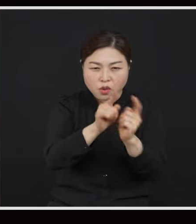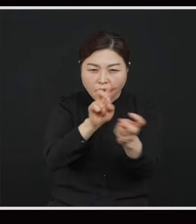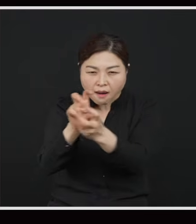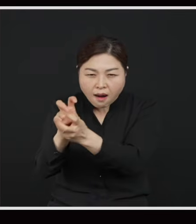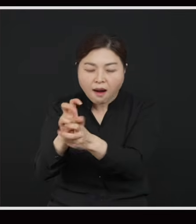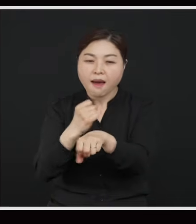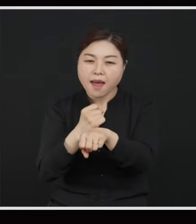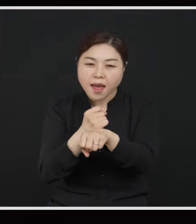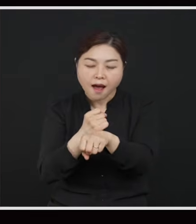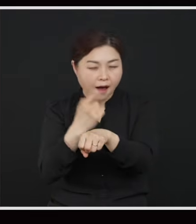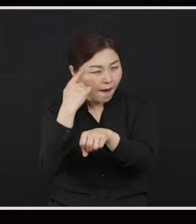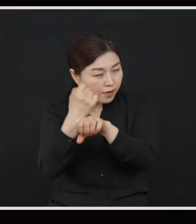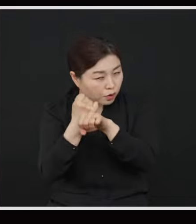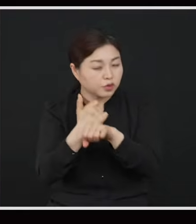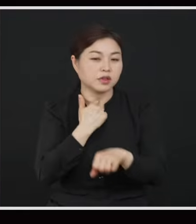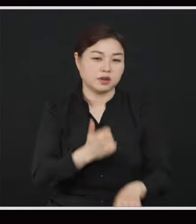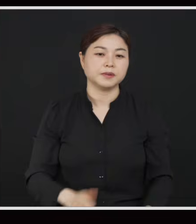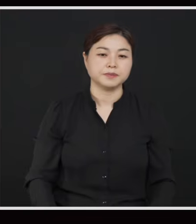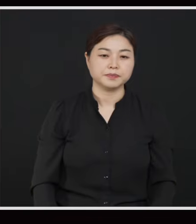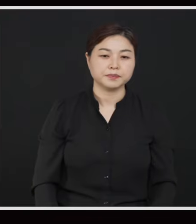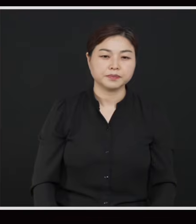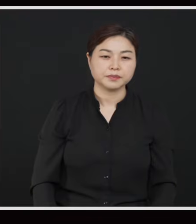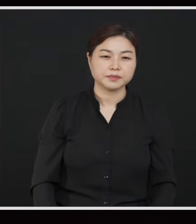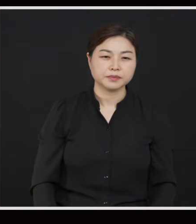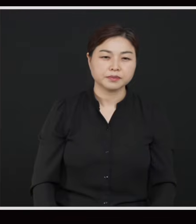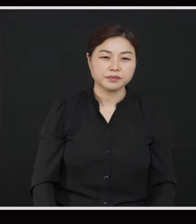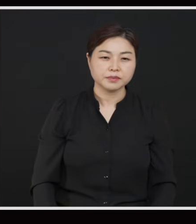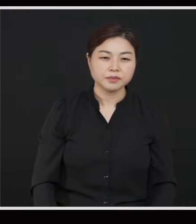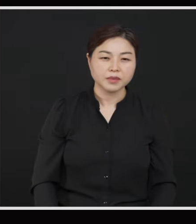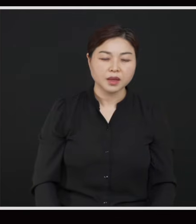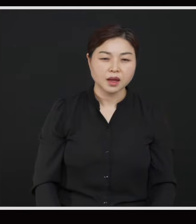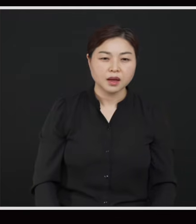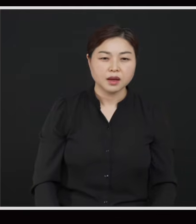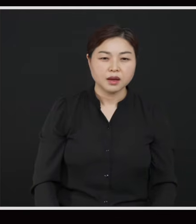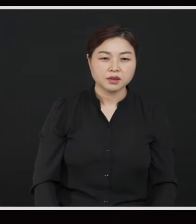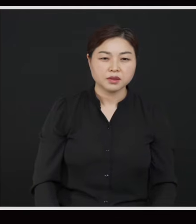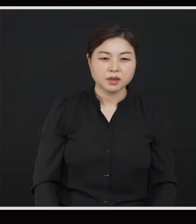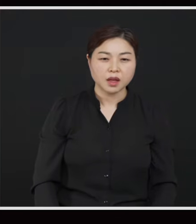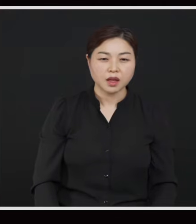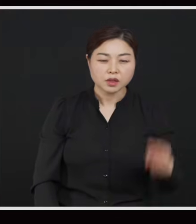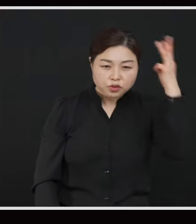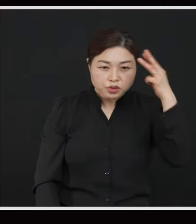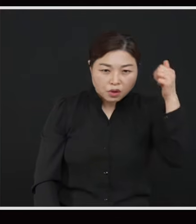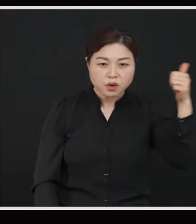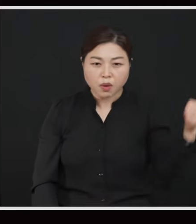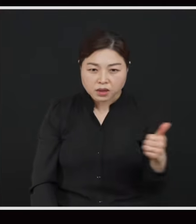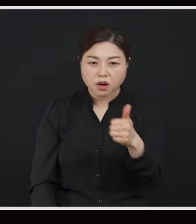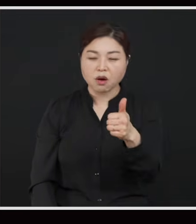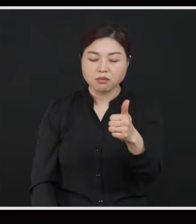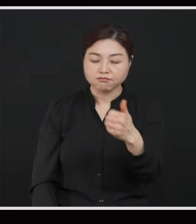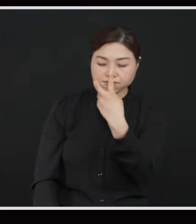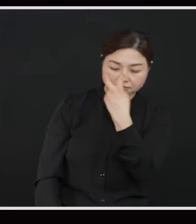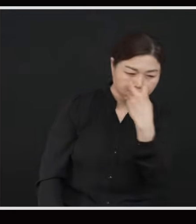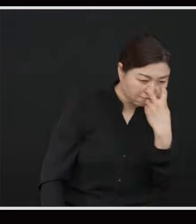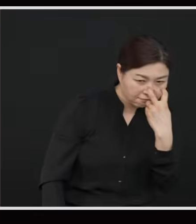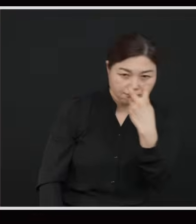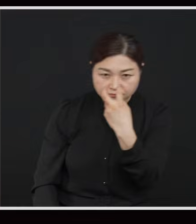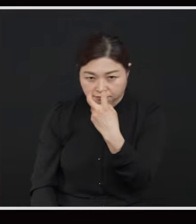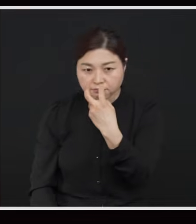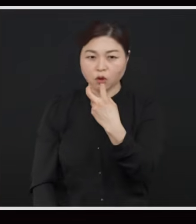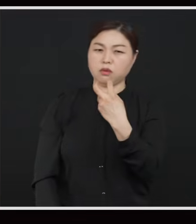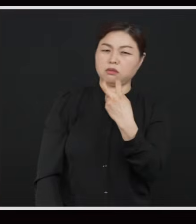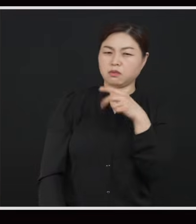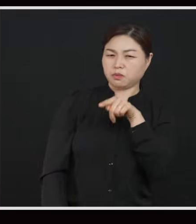교미 실험을 합니다. 그런데 어느 날 추기경이 와서 순시를 하시는데